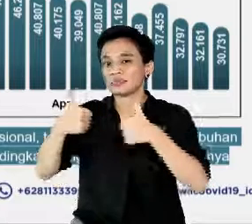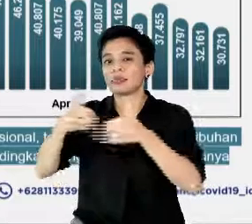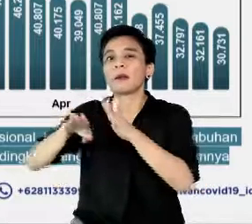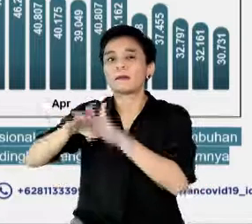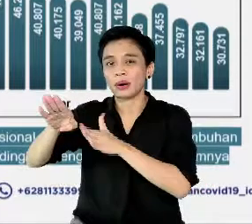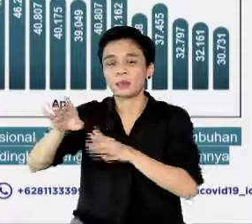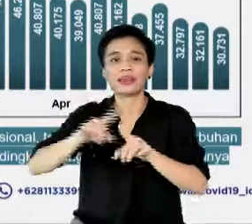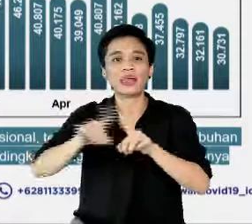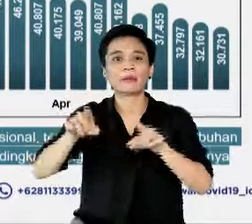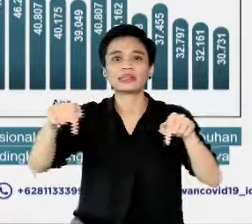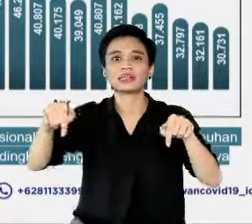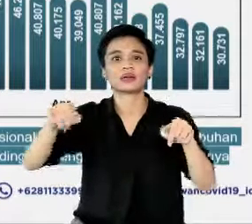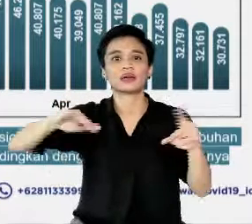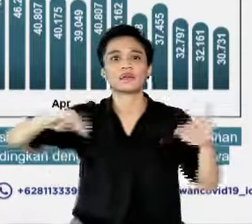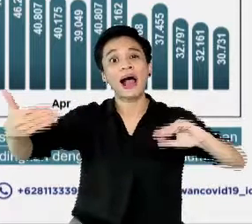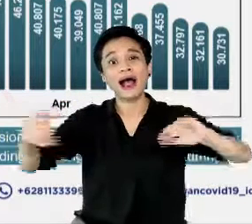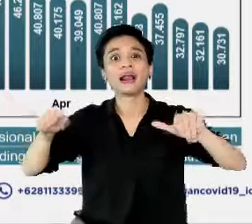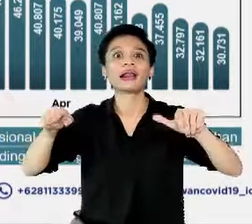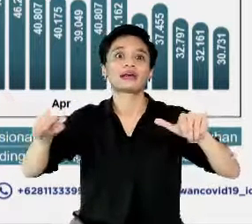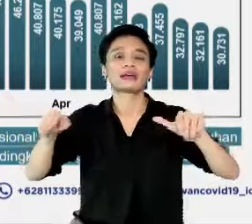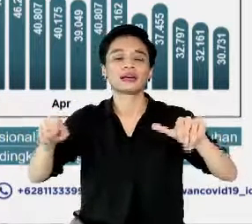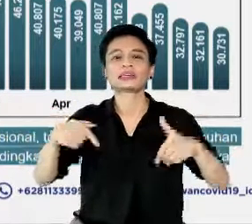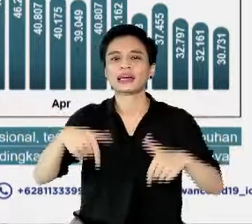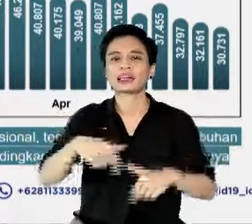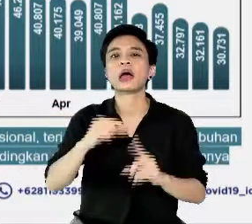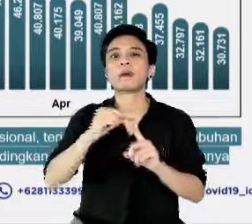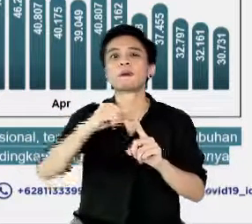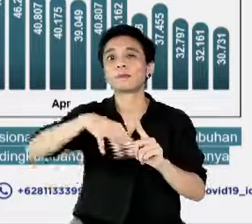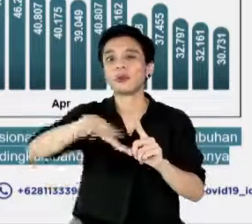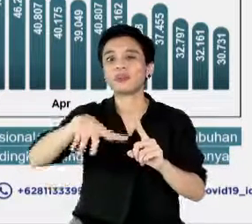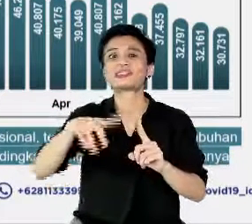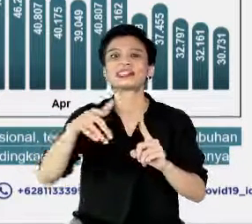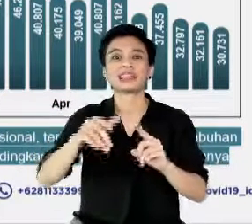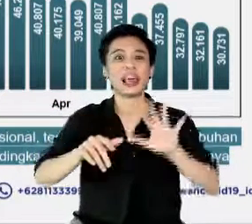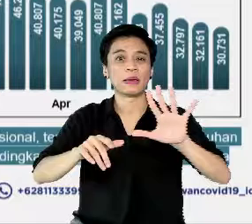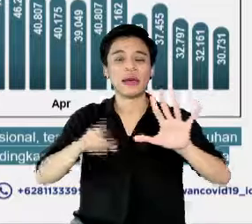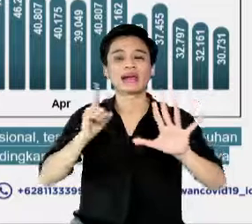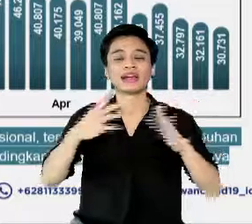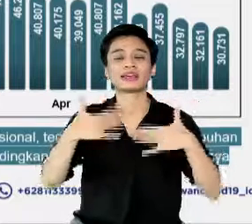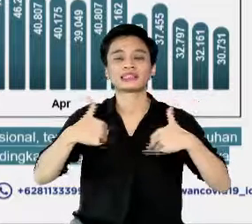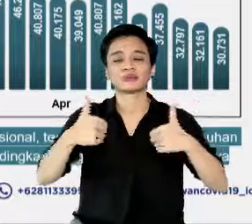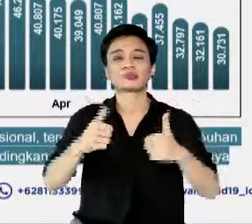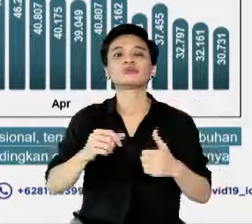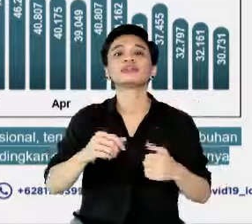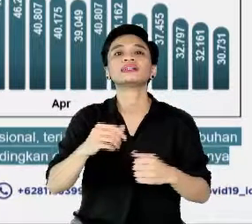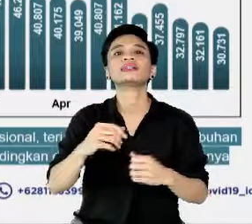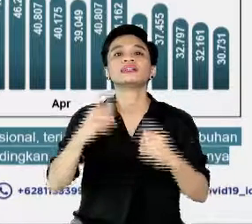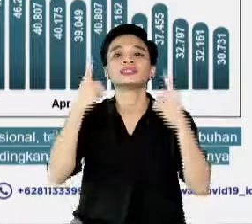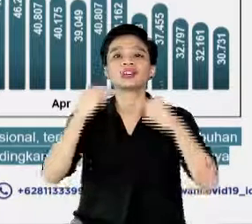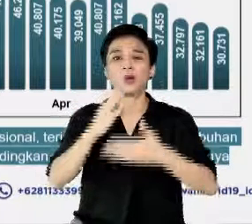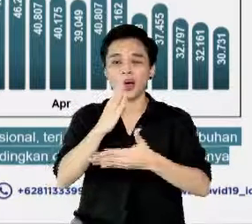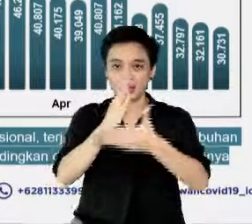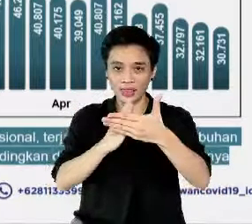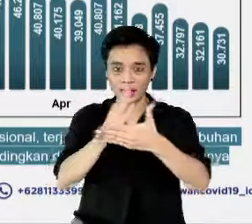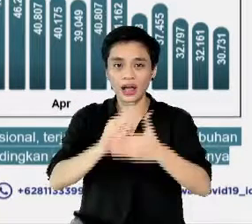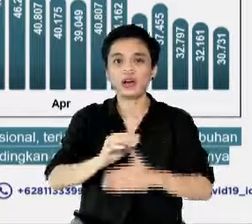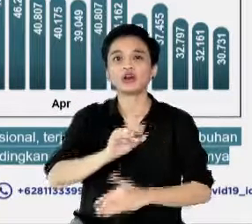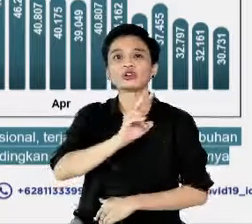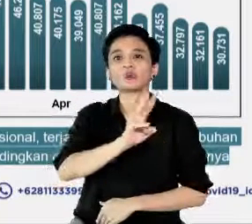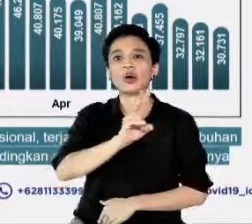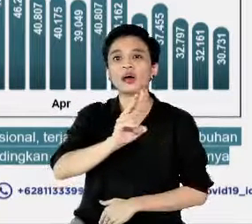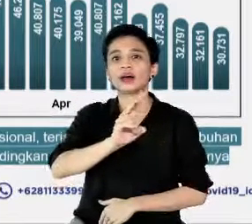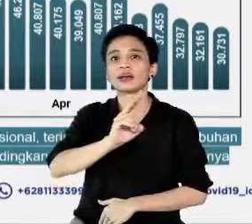namun saya tetap mengapresiasi lima provinsi dengan kesembuhan tertinggi di minggu ini yaitu Jawa Tengah naik sebesar